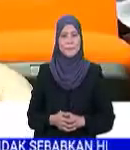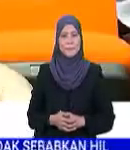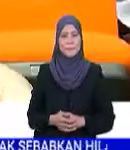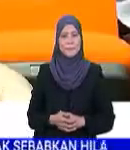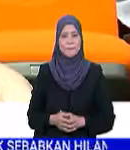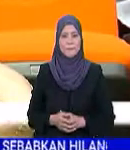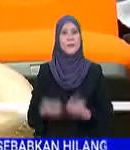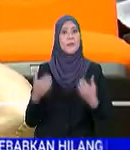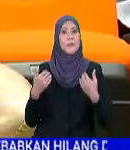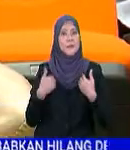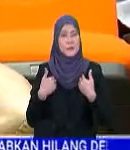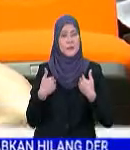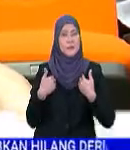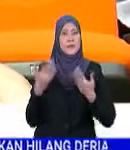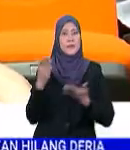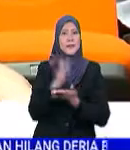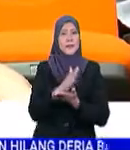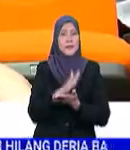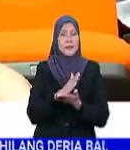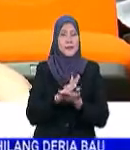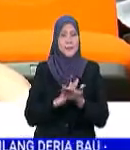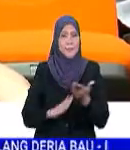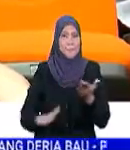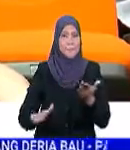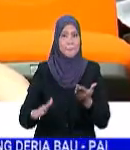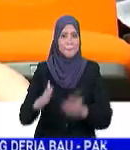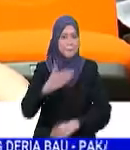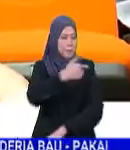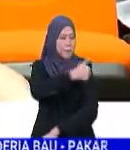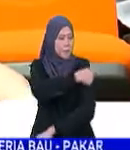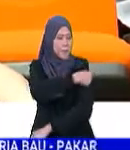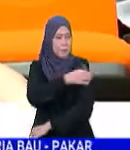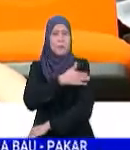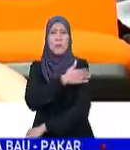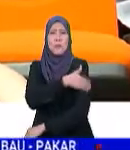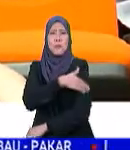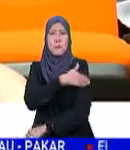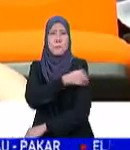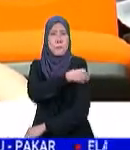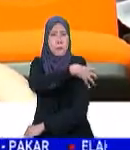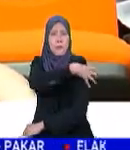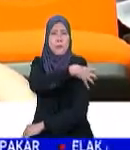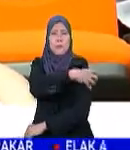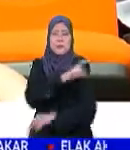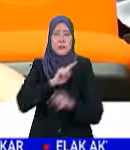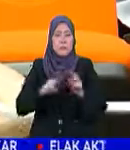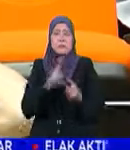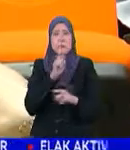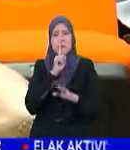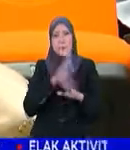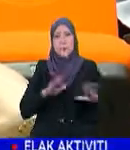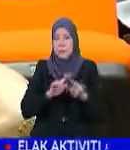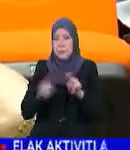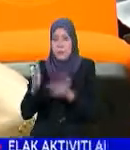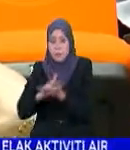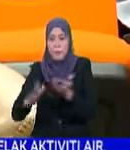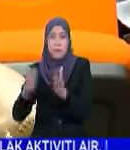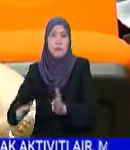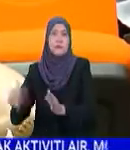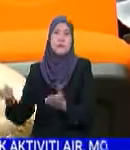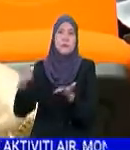Hai adegan dikenal n ke Pak Dedi bengkak merah dan sakit deteksi Tubun tapi adegan buat laporan